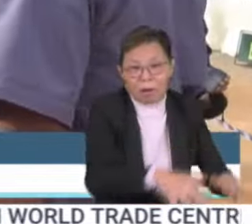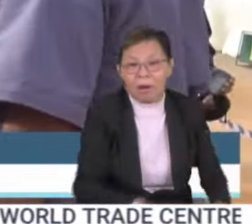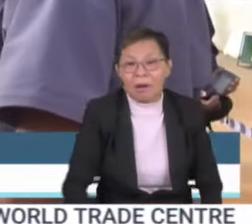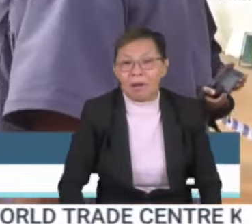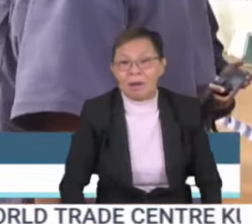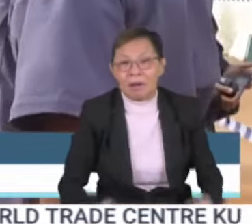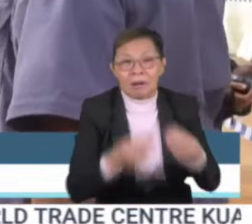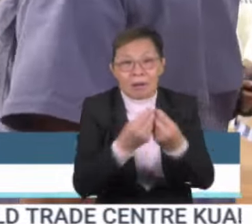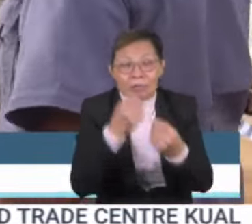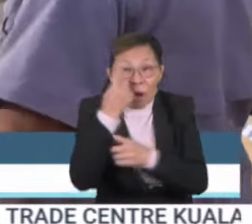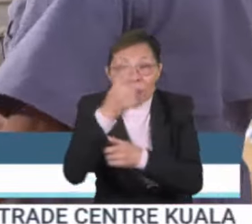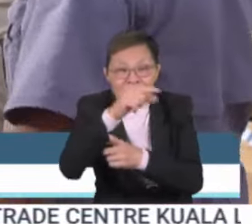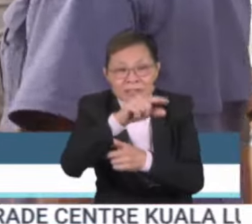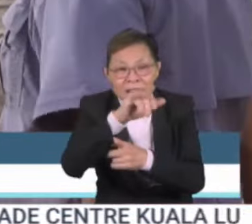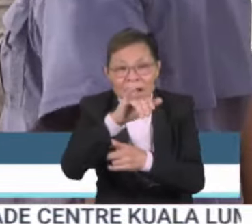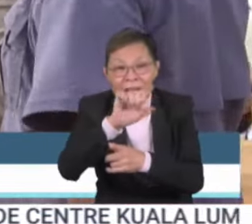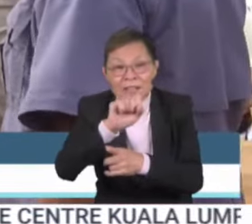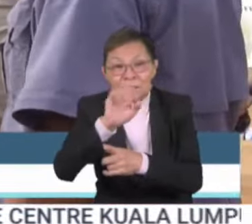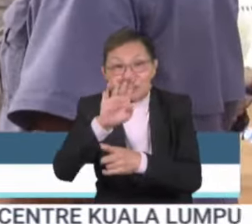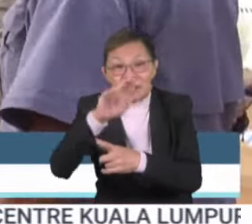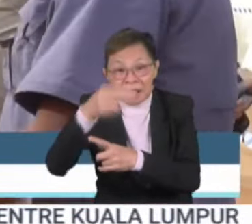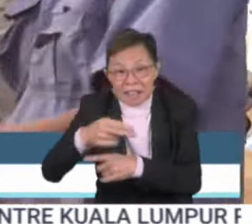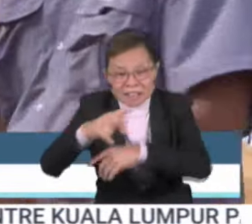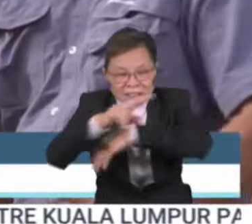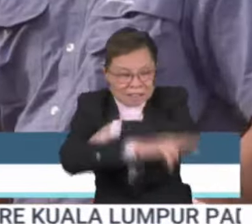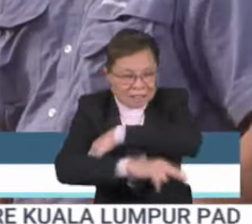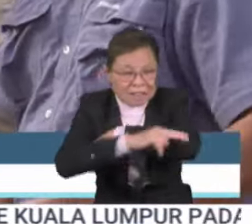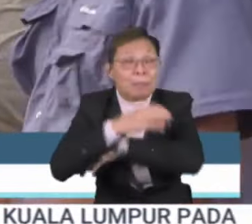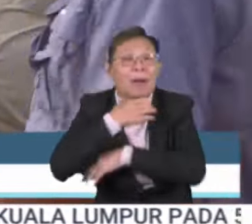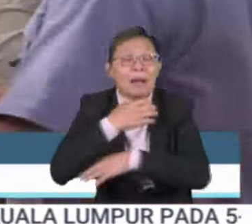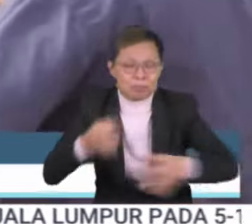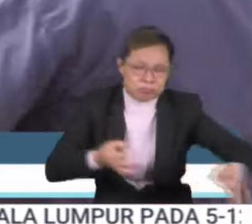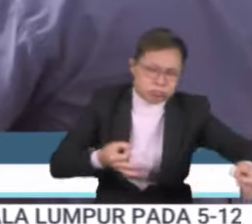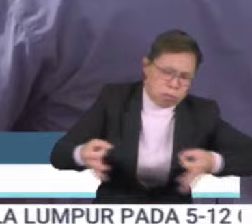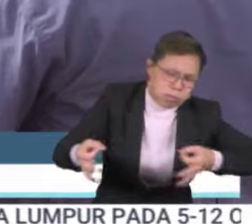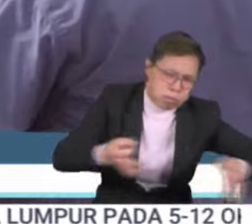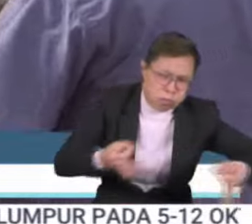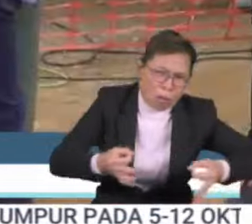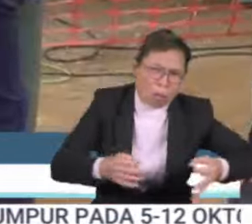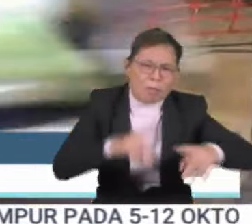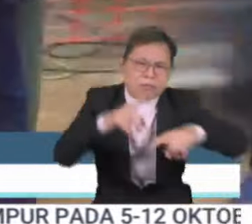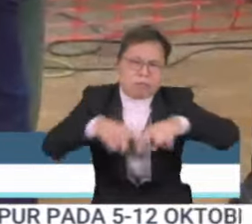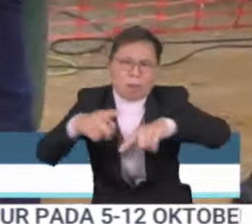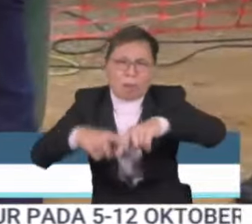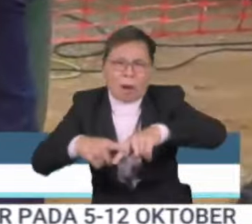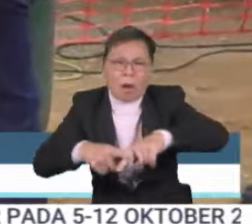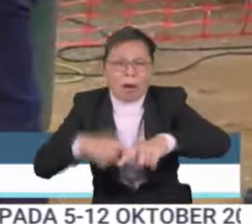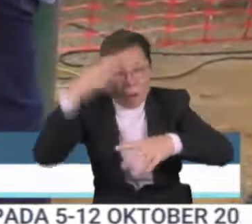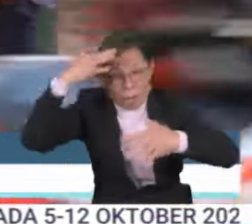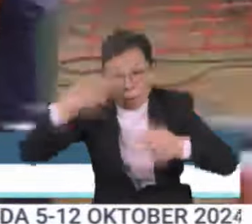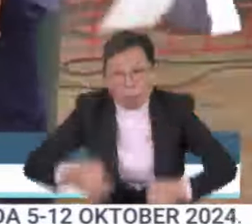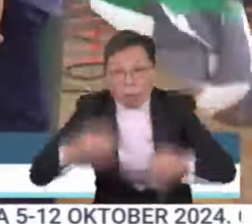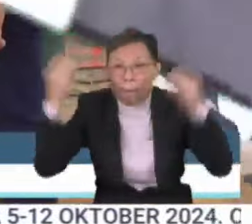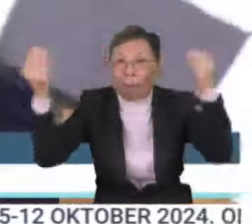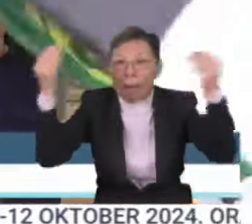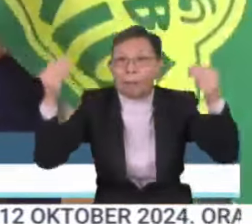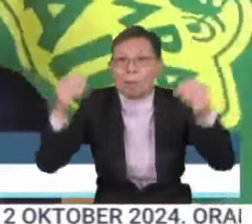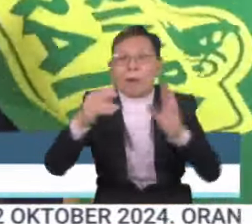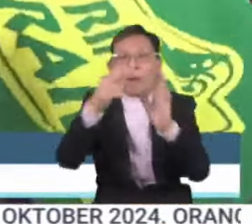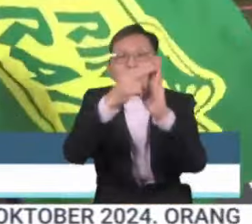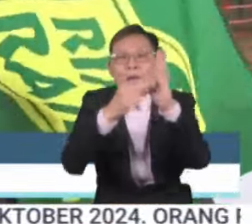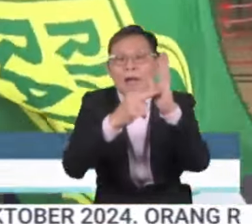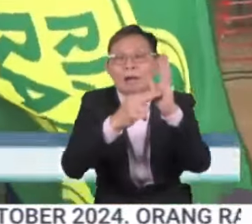mengenai status fahaman GIS BH di negeri berkenaan, beliau menjelaskan ia bergantung kepada keputusan Majlis